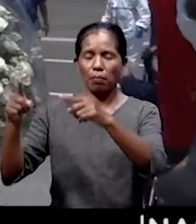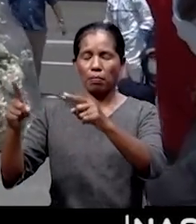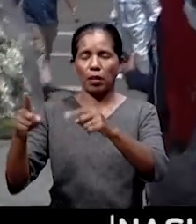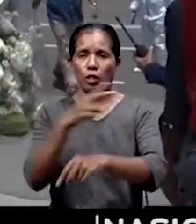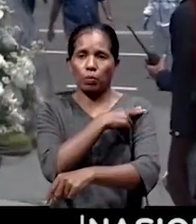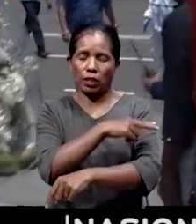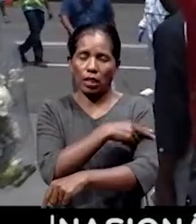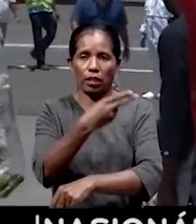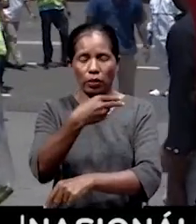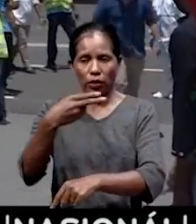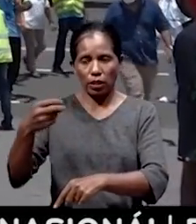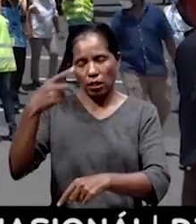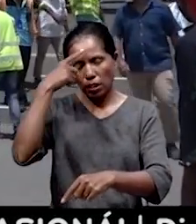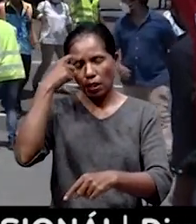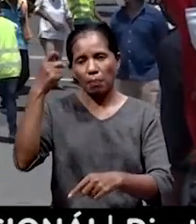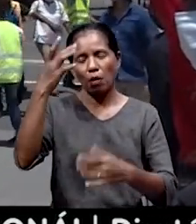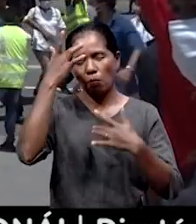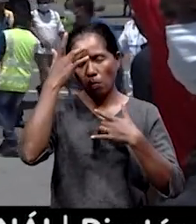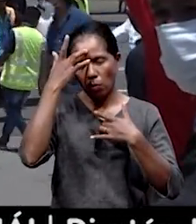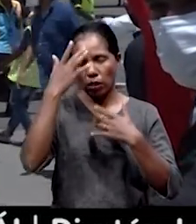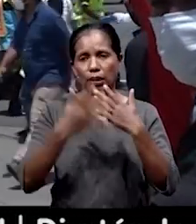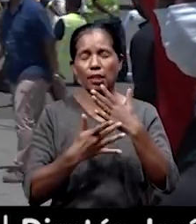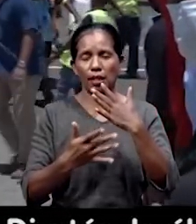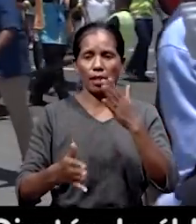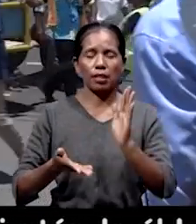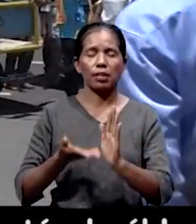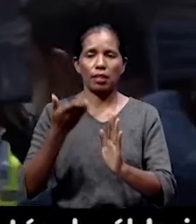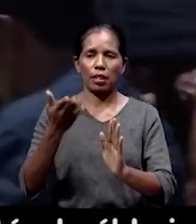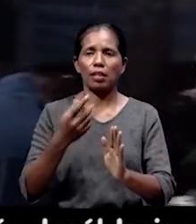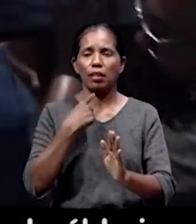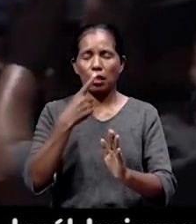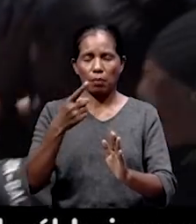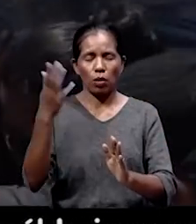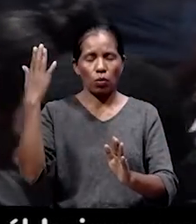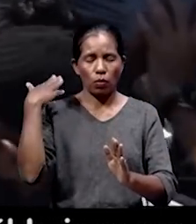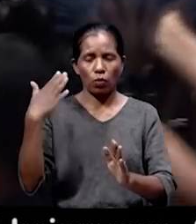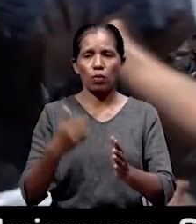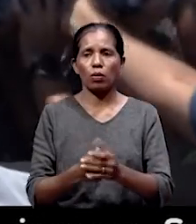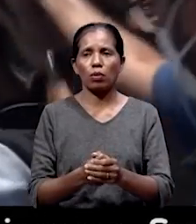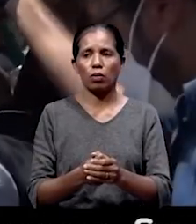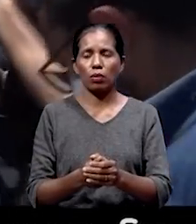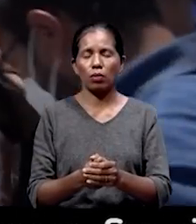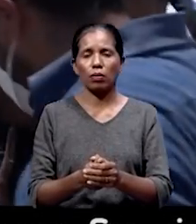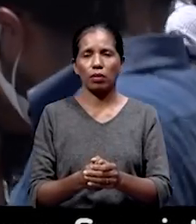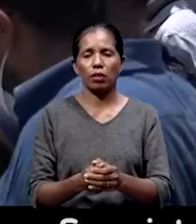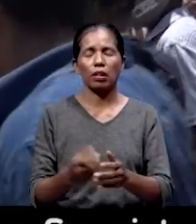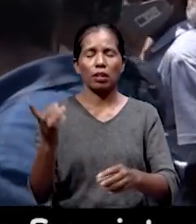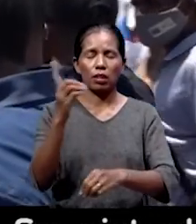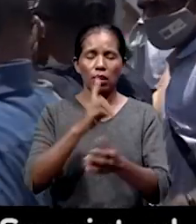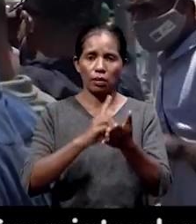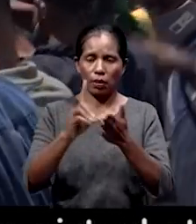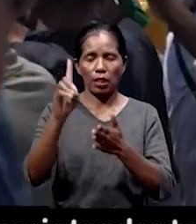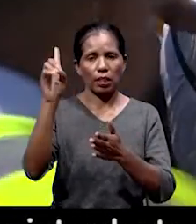moras diabetes. No antes ne, mati biang halo uluk tratamento ia klinika maternidade Fatumeta Díli durante semana